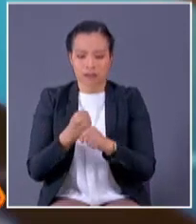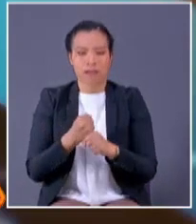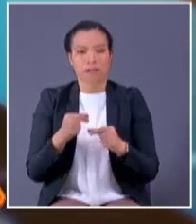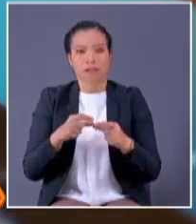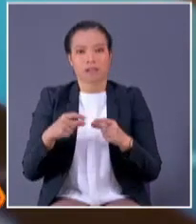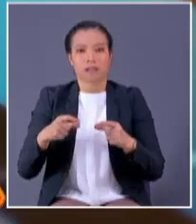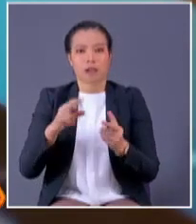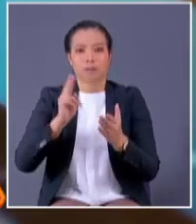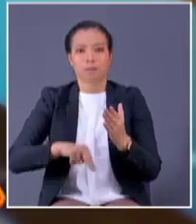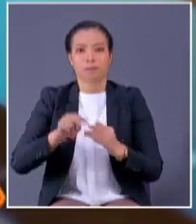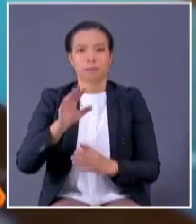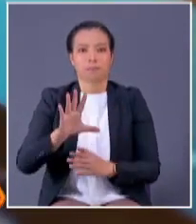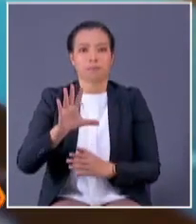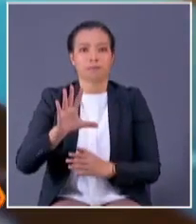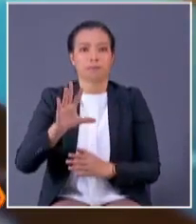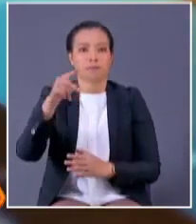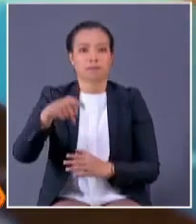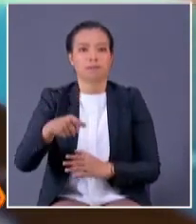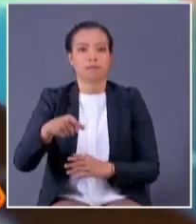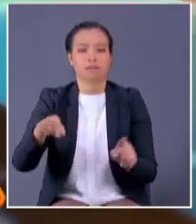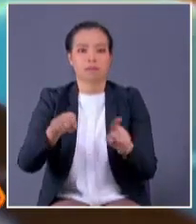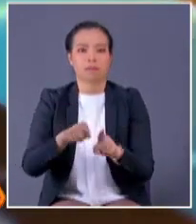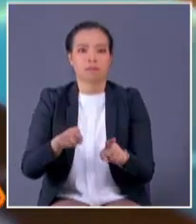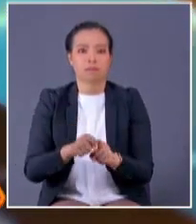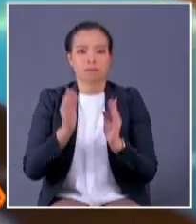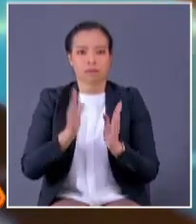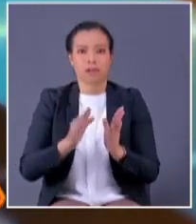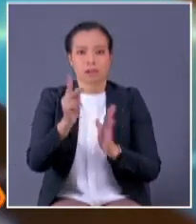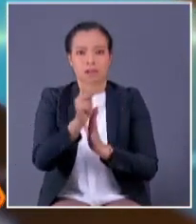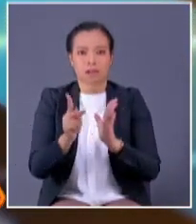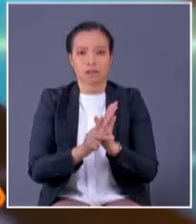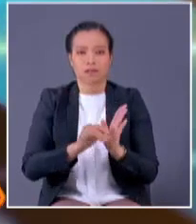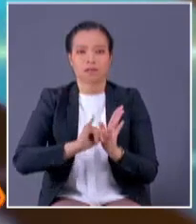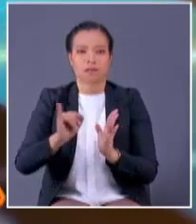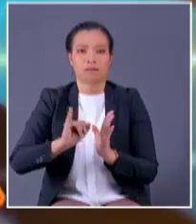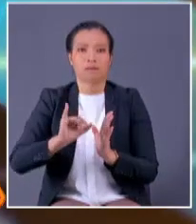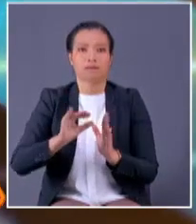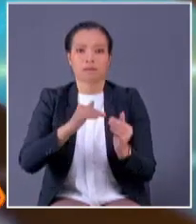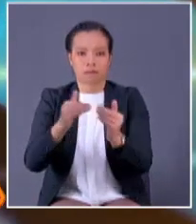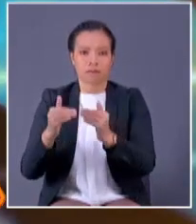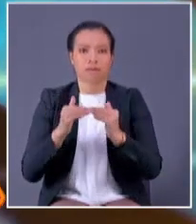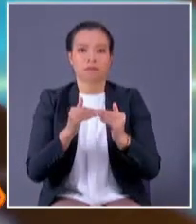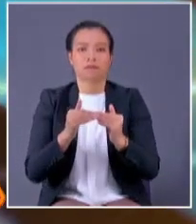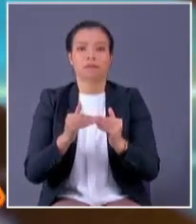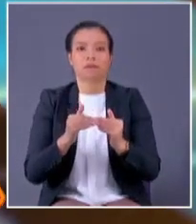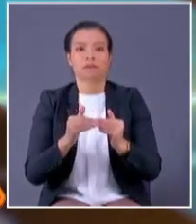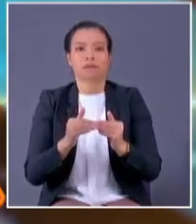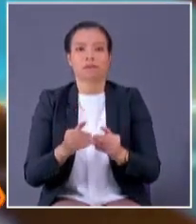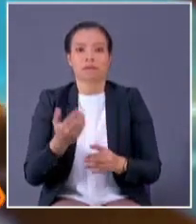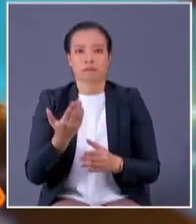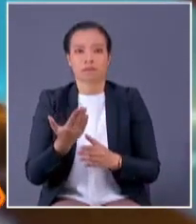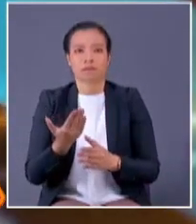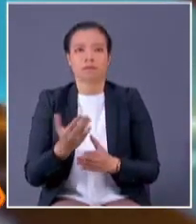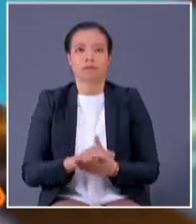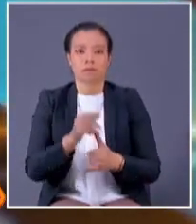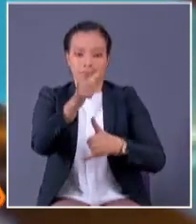5เท่าเหมือนกันทุกคนถูกกฎหมายนี้ใช้แบบ เท่าเทียมกัน แสดงว่าคุณประชาชนมองว่าการประ